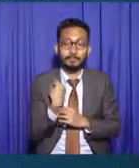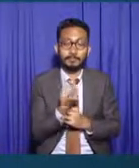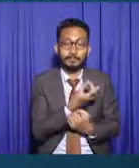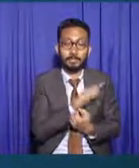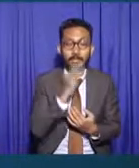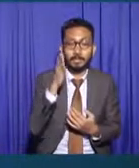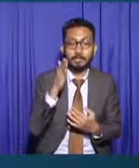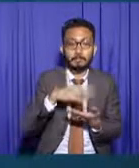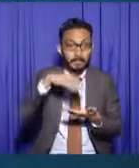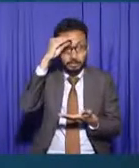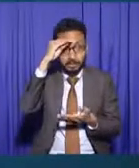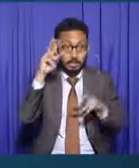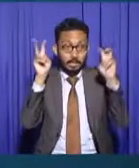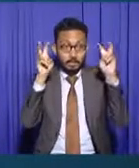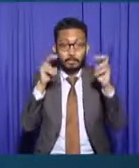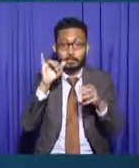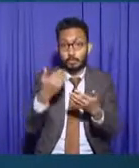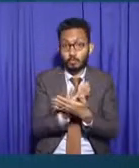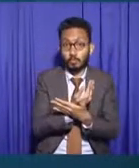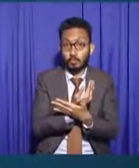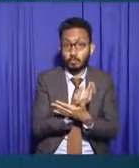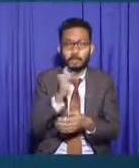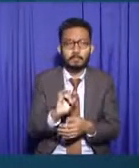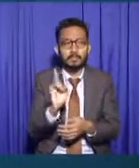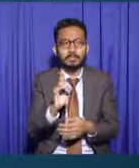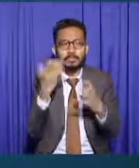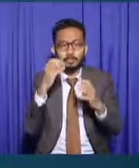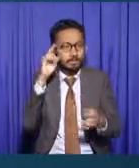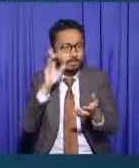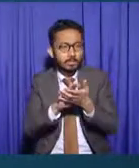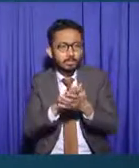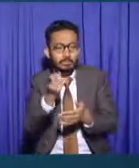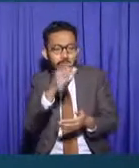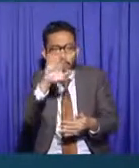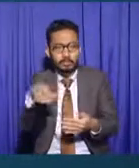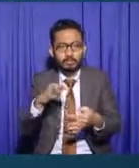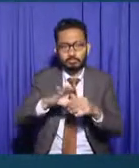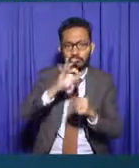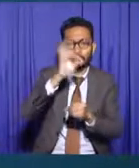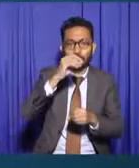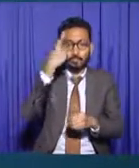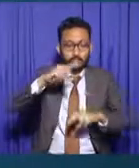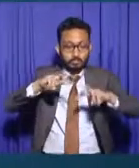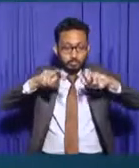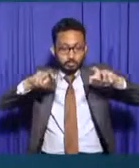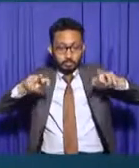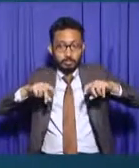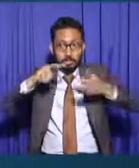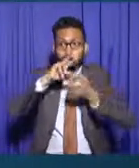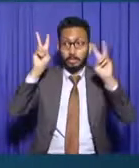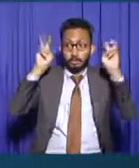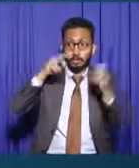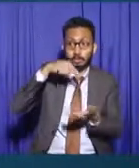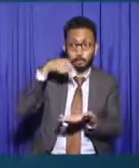kita akan mempelajari tajuk baru yang manis semua murid akan bersemangat untuk